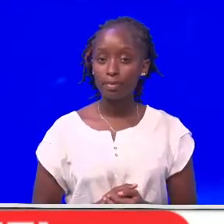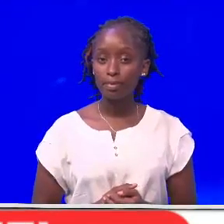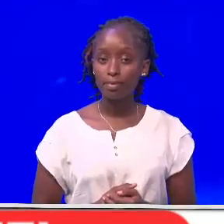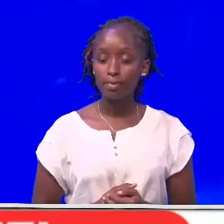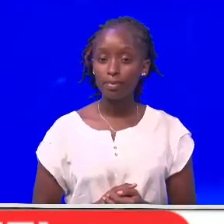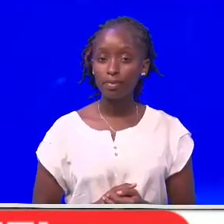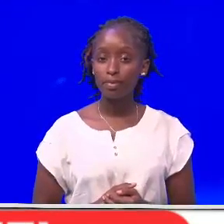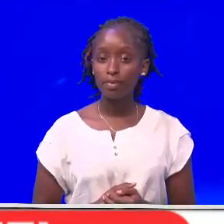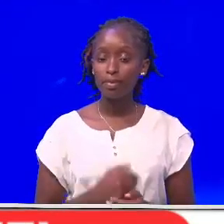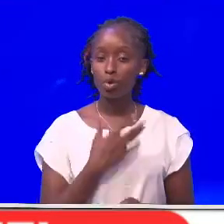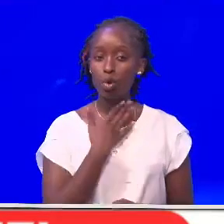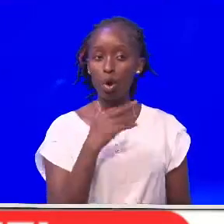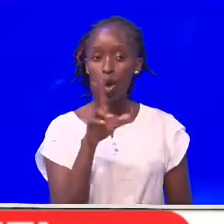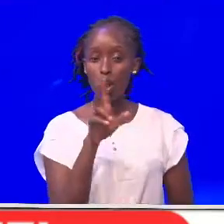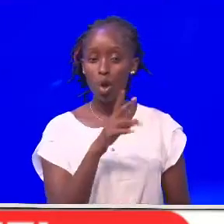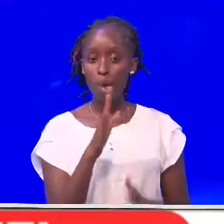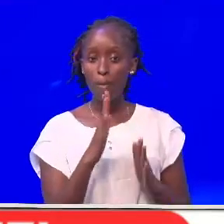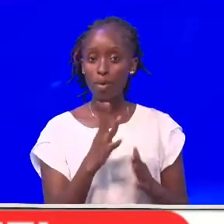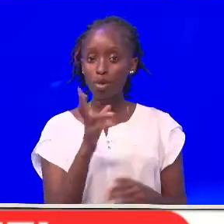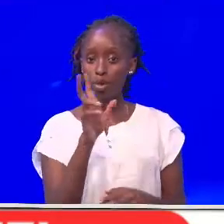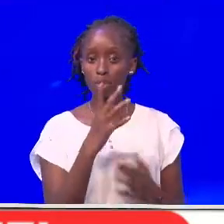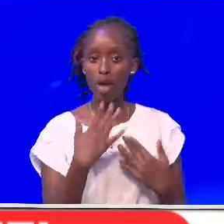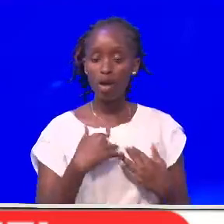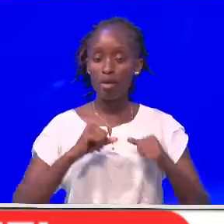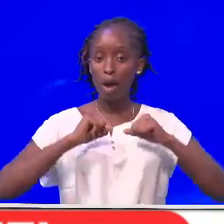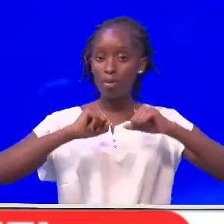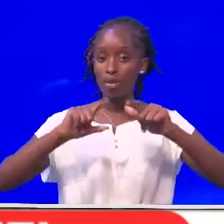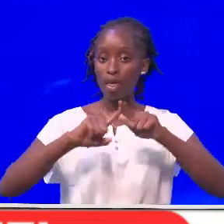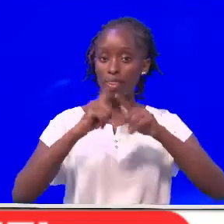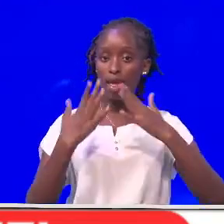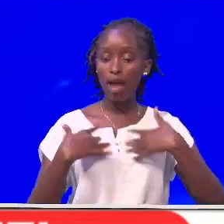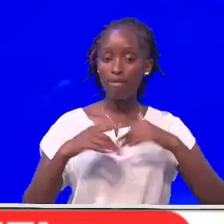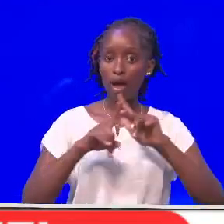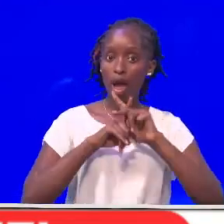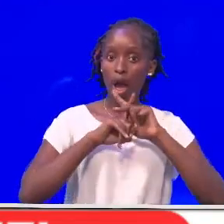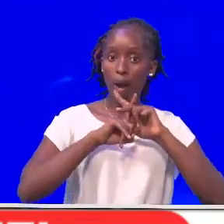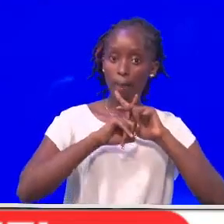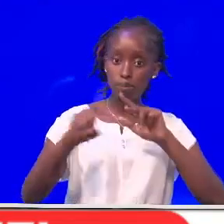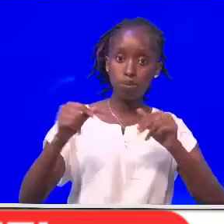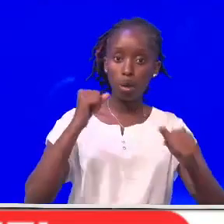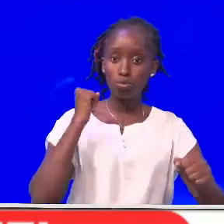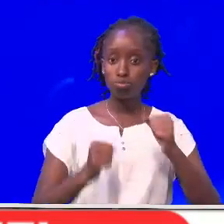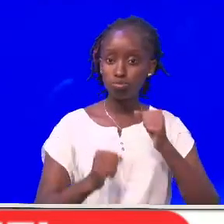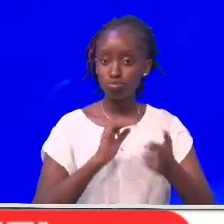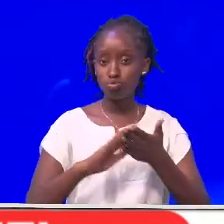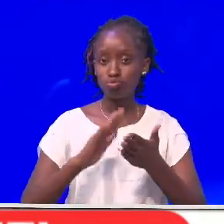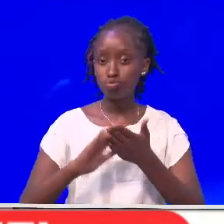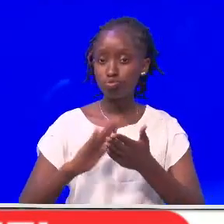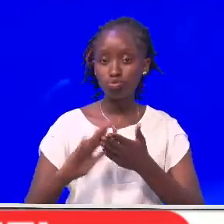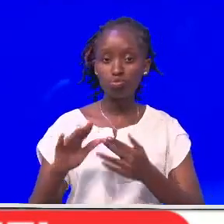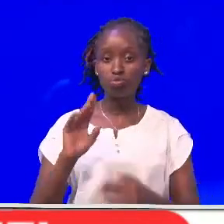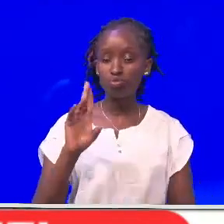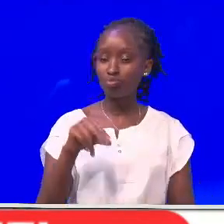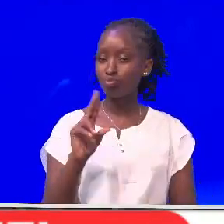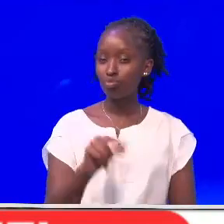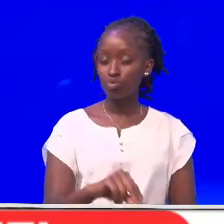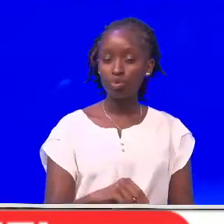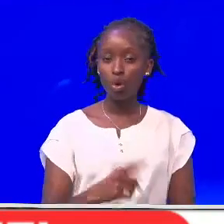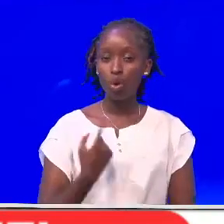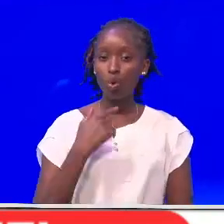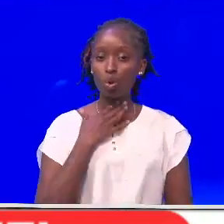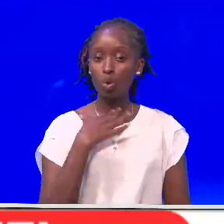Sitaji kuona ati mama anaona askari wa kaunti wa enforcement anakimbia mbio. Hapana. We want to police